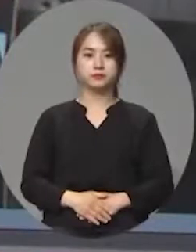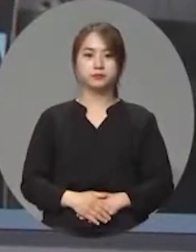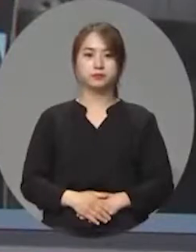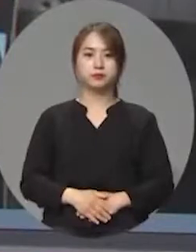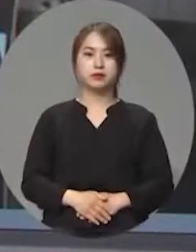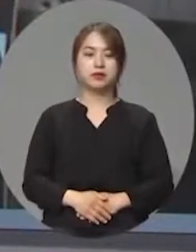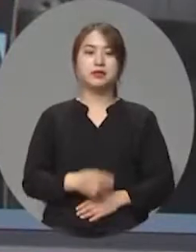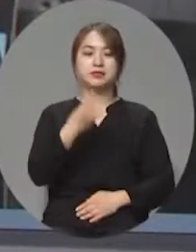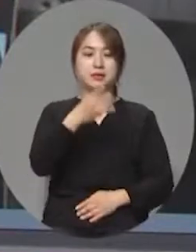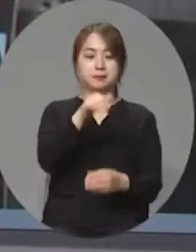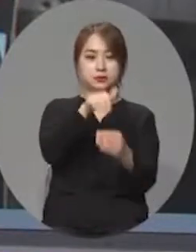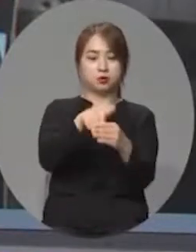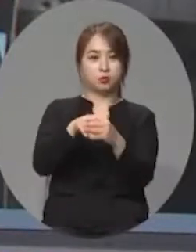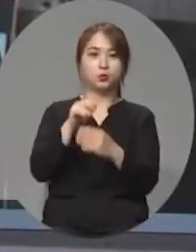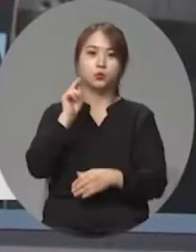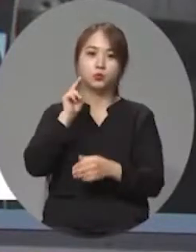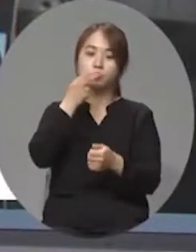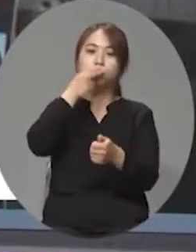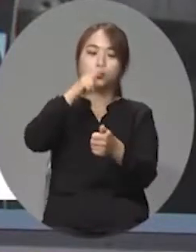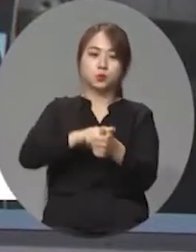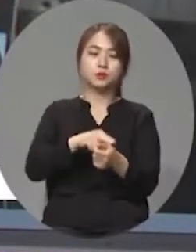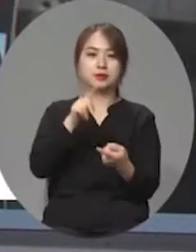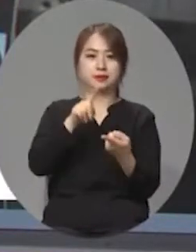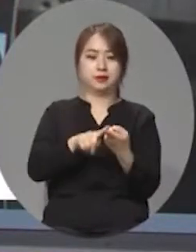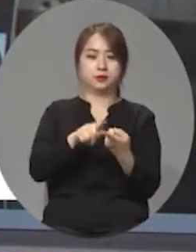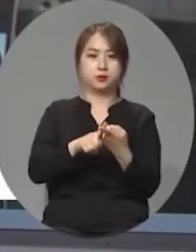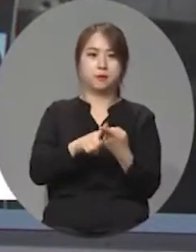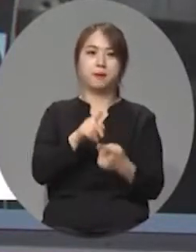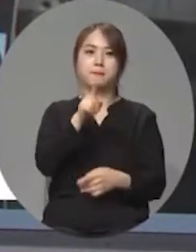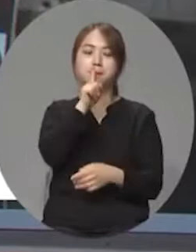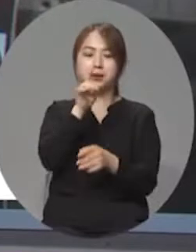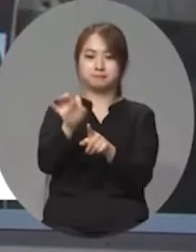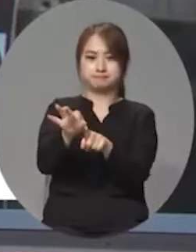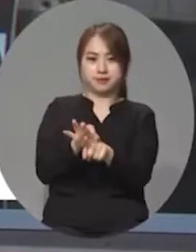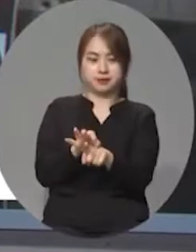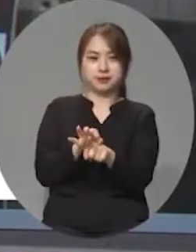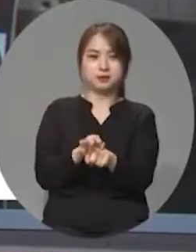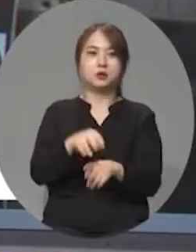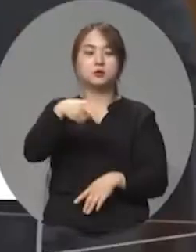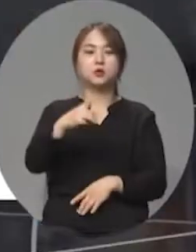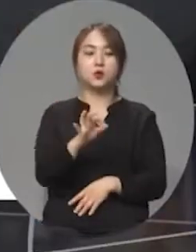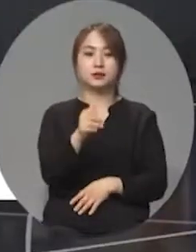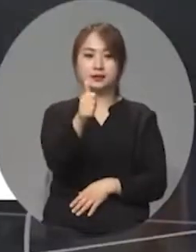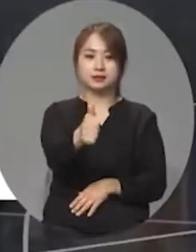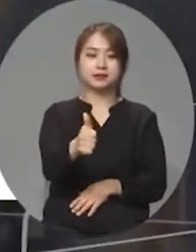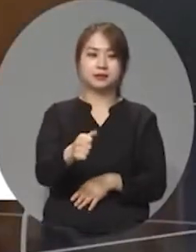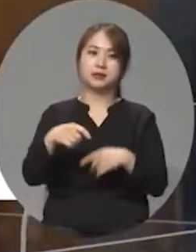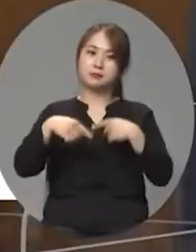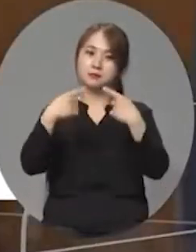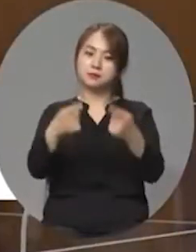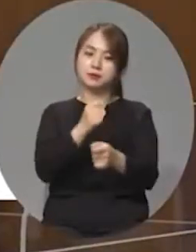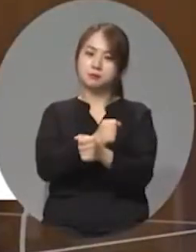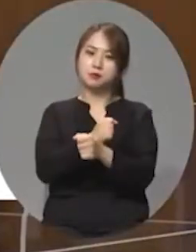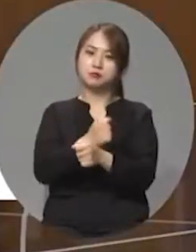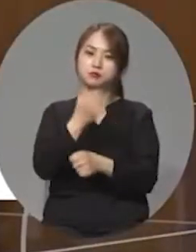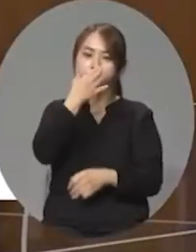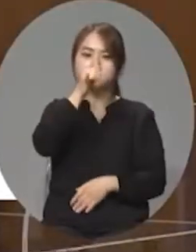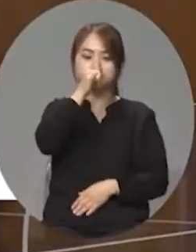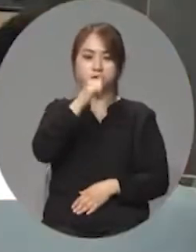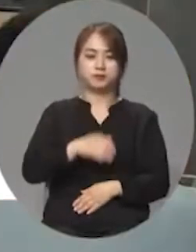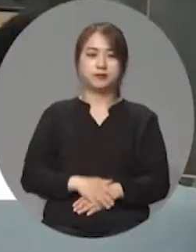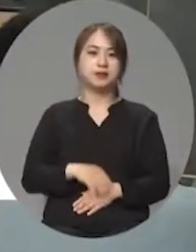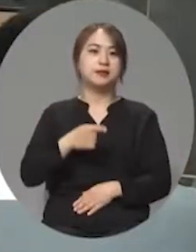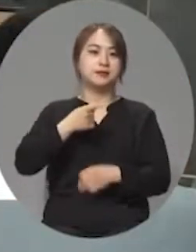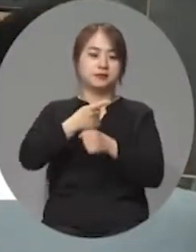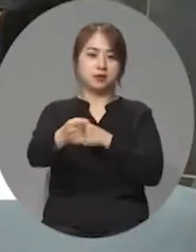3선 도전 여부에 대해서 말을 아껴왔던 송하진 지사가 현역 단체장 평가에 참여할 것으로 보입니다 더불어 민주당이